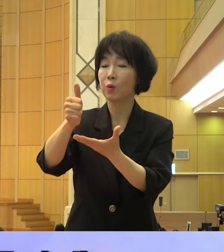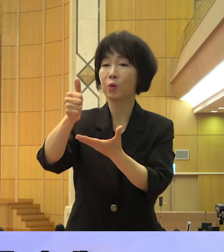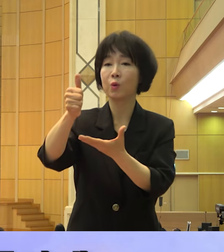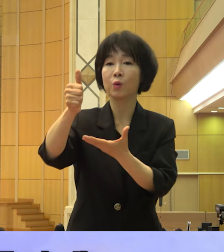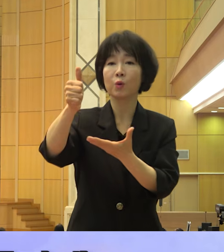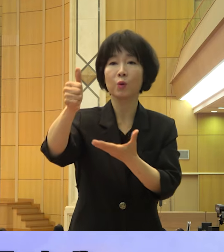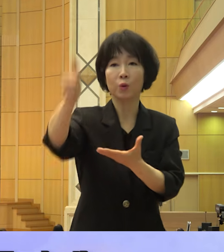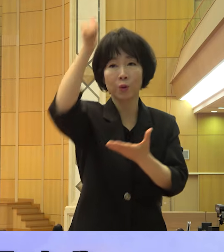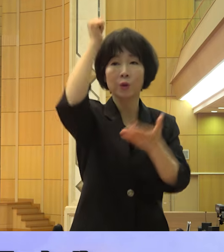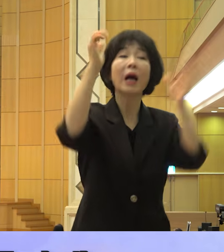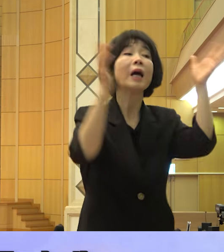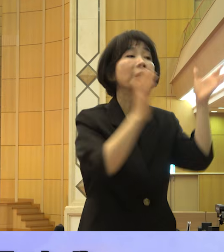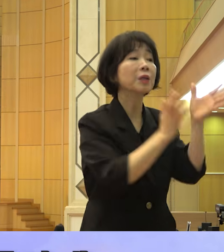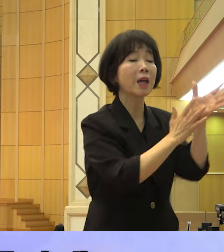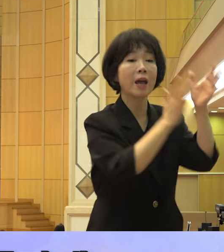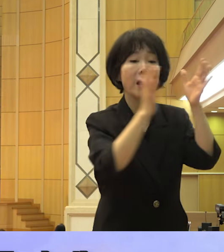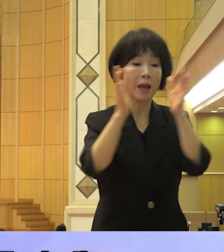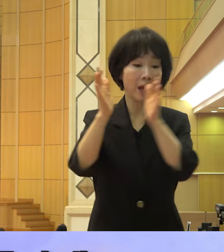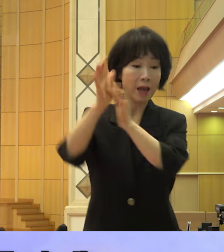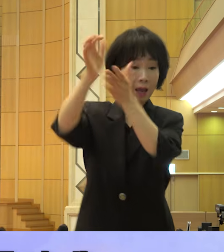예수